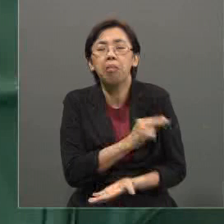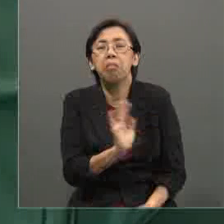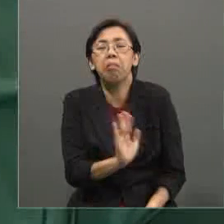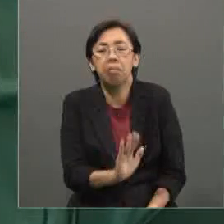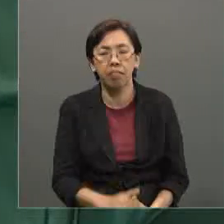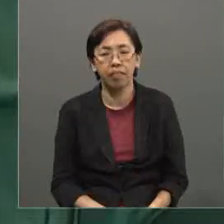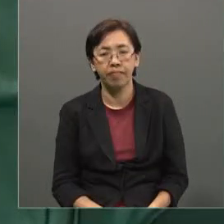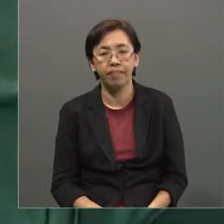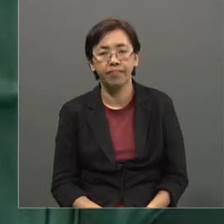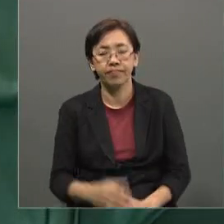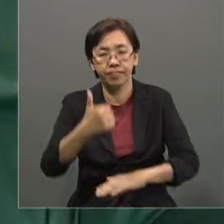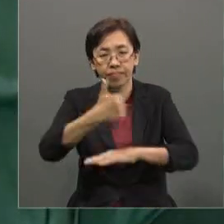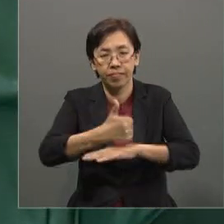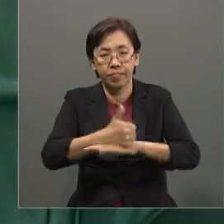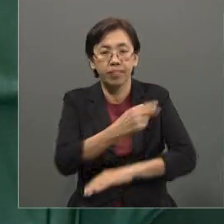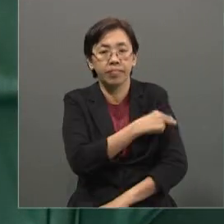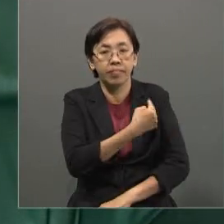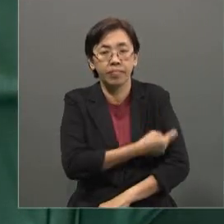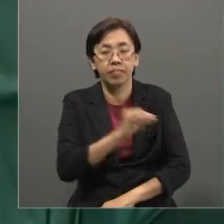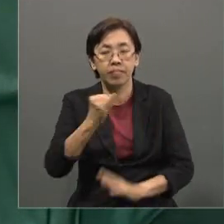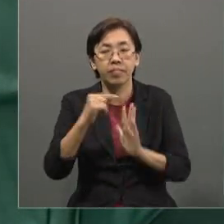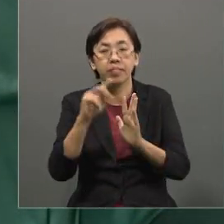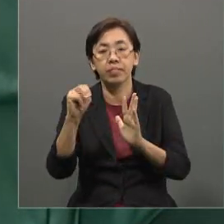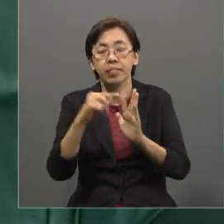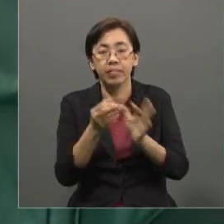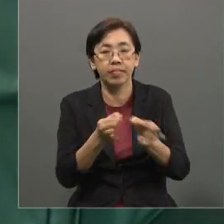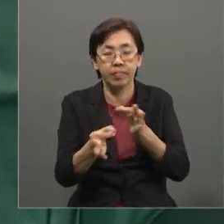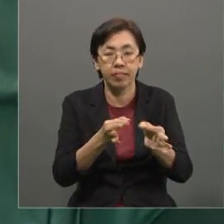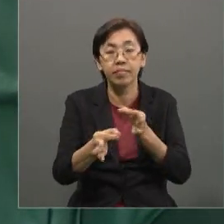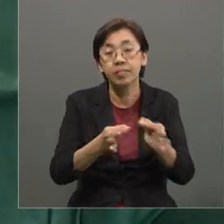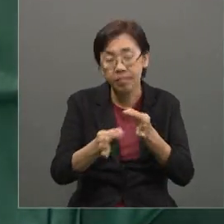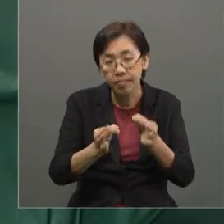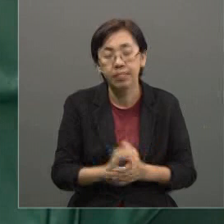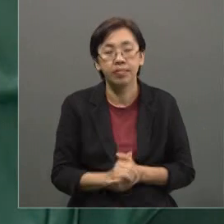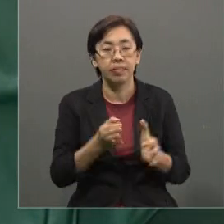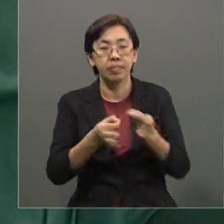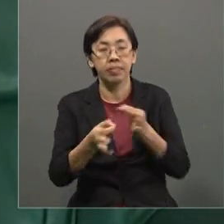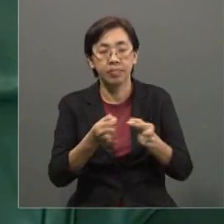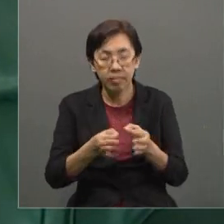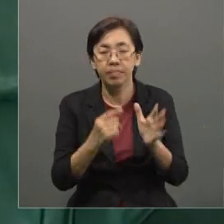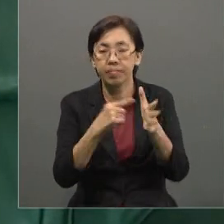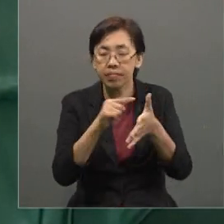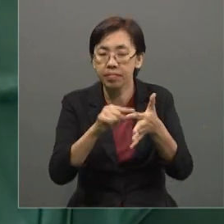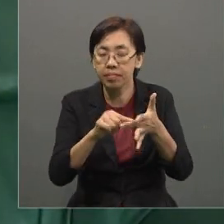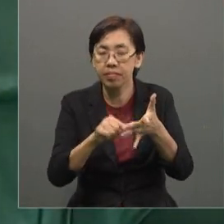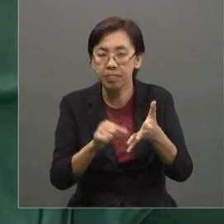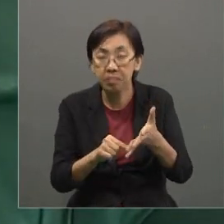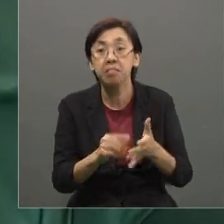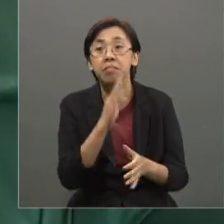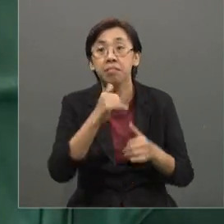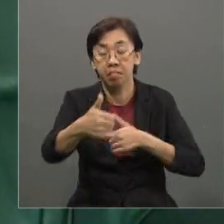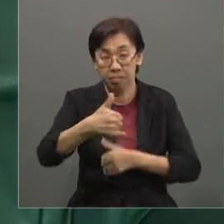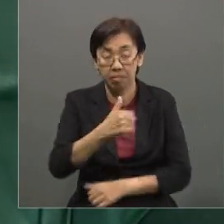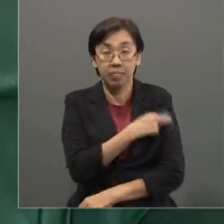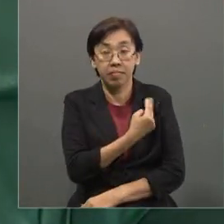ทีนี้ทางด้านผู้อำนวยการโรงพยาบาลจนะเนี่ยวันนี้ก็มาชี้แจงเหตุการณ์ที่เกิดขึ้นนะครับเขาก็อธิบายทีละส่วนเลยอย่างเขาบอกว่าตอนที่ผู้เสียหายมาโรง